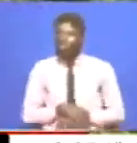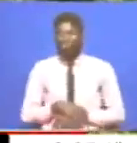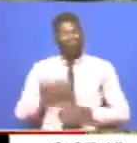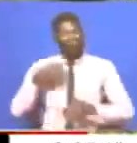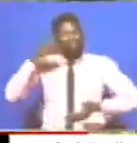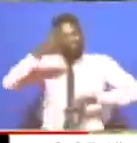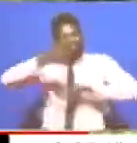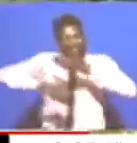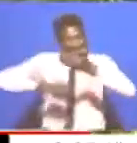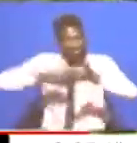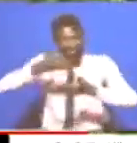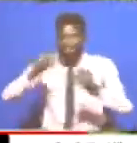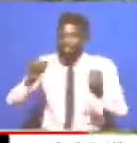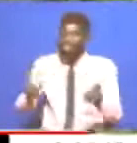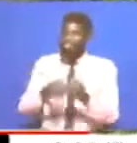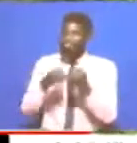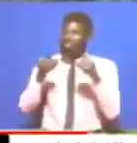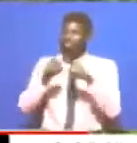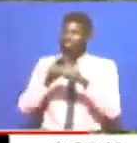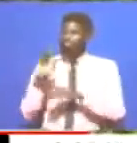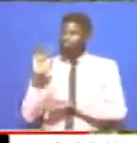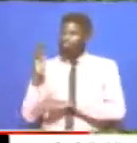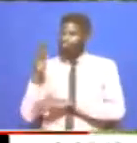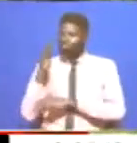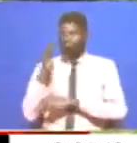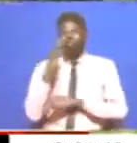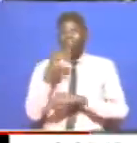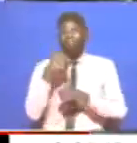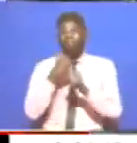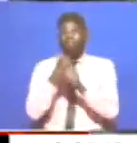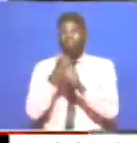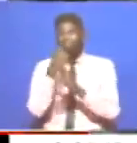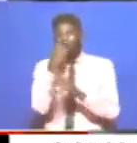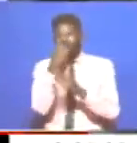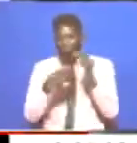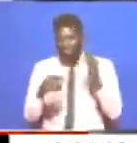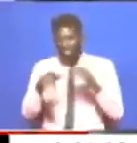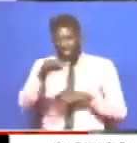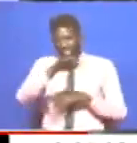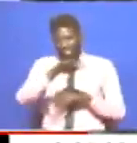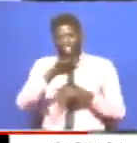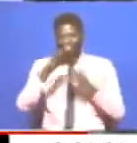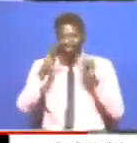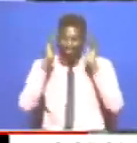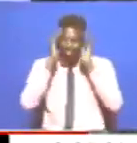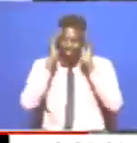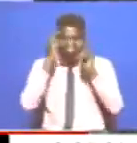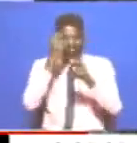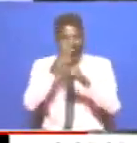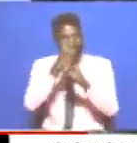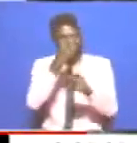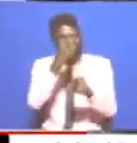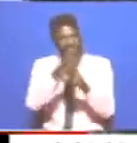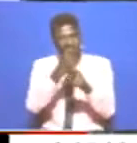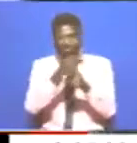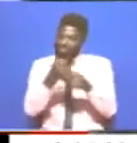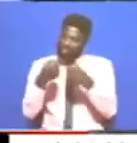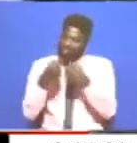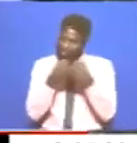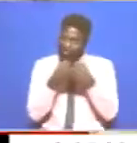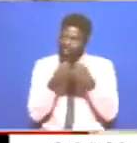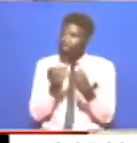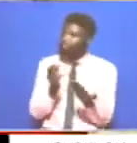of nature continue to threaten the preservation of the skulls, a worrying situation accelerated further